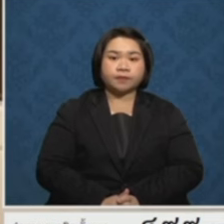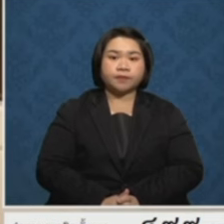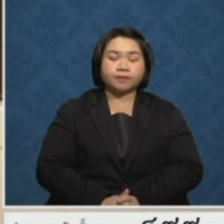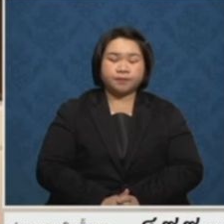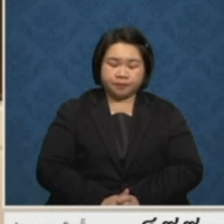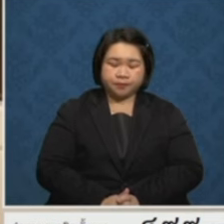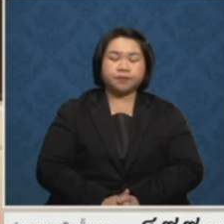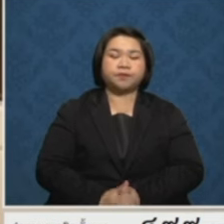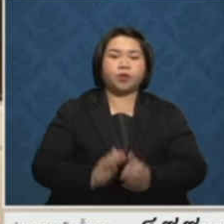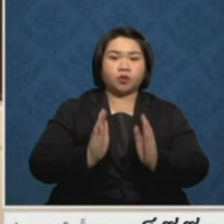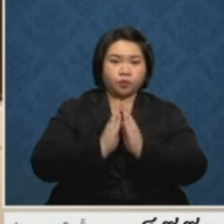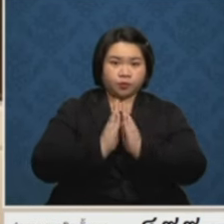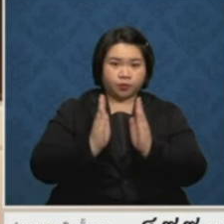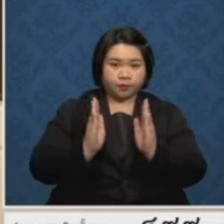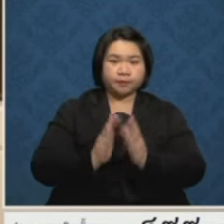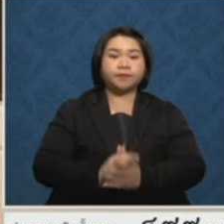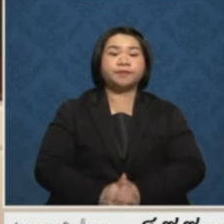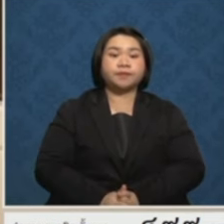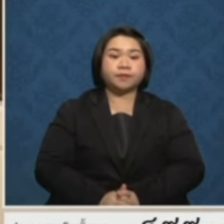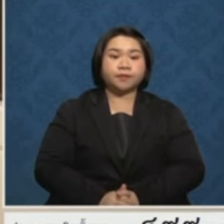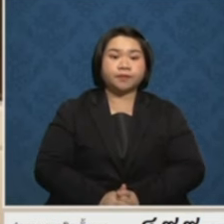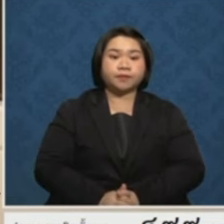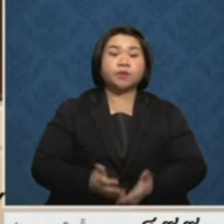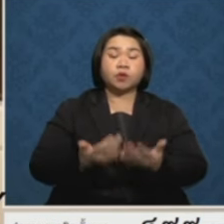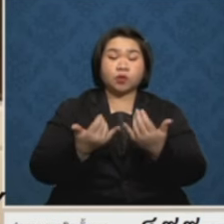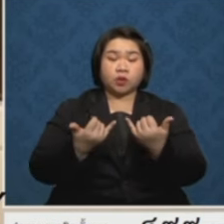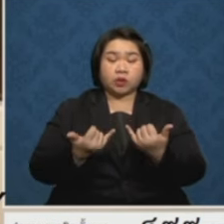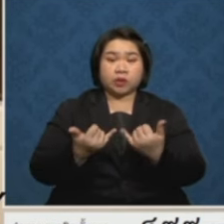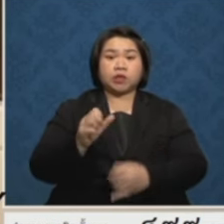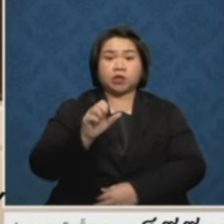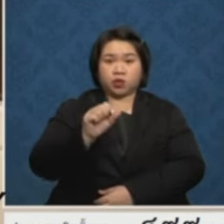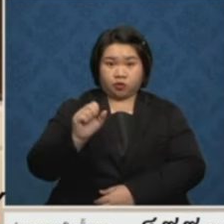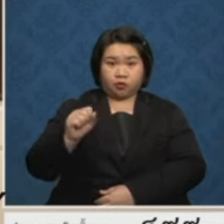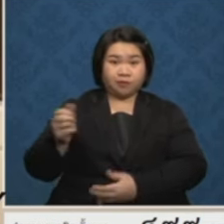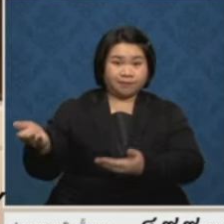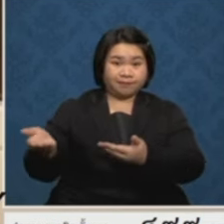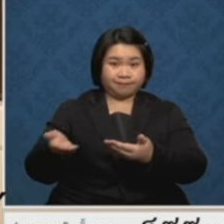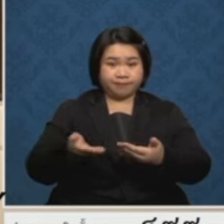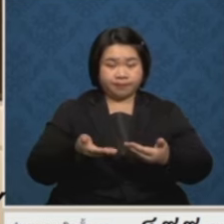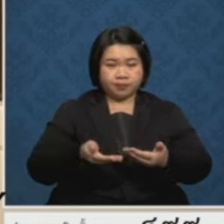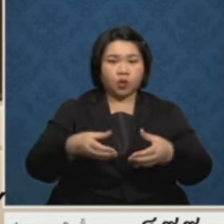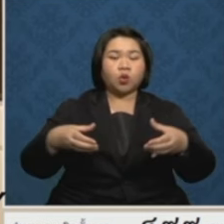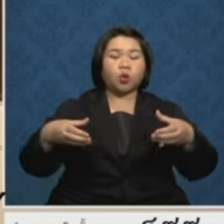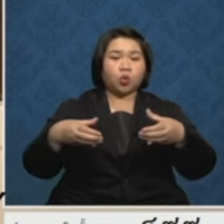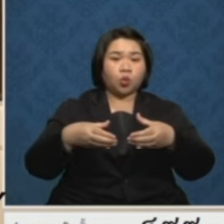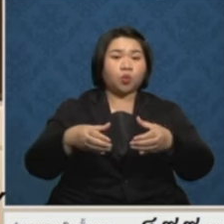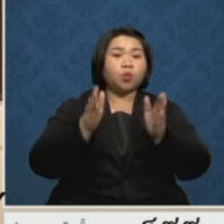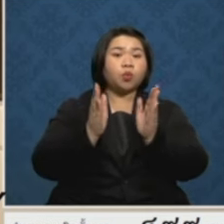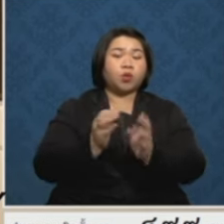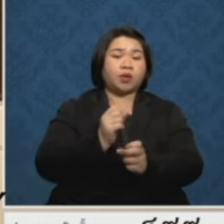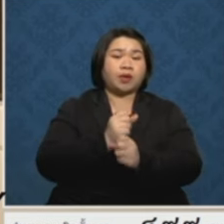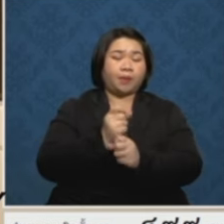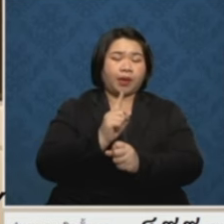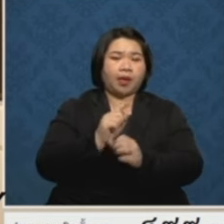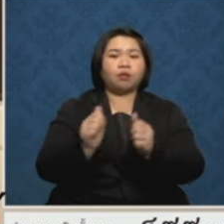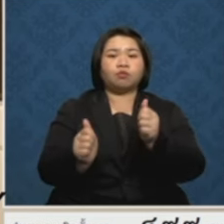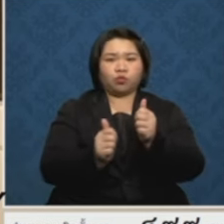ครับขอบคุณครับครับสภาผู้แทนราษฎรนะครับยินดีต้อนรับคณะผู้ช่วยส